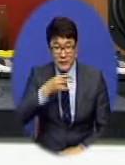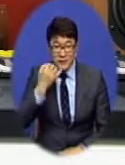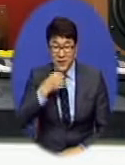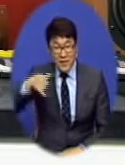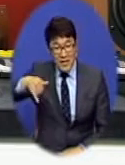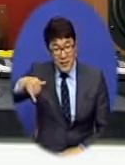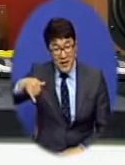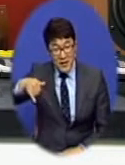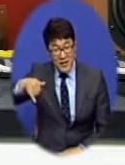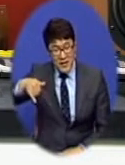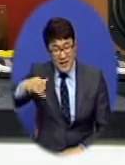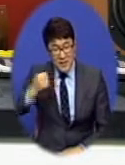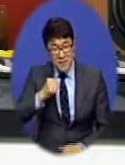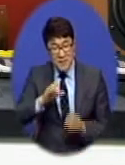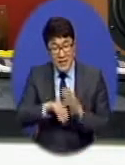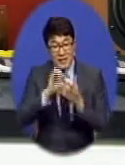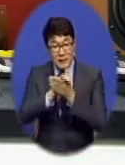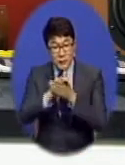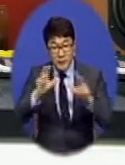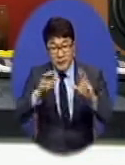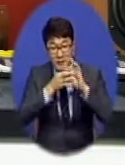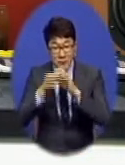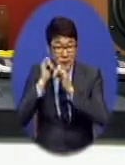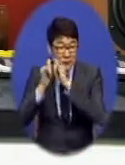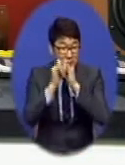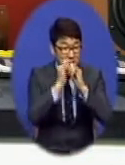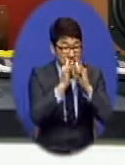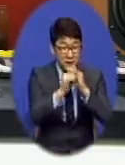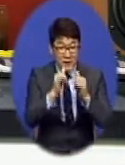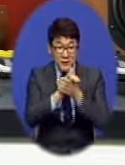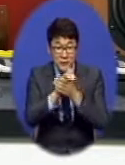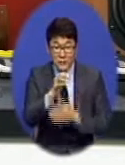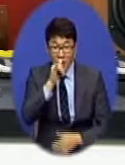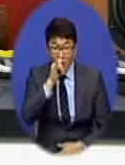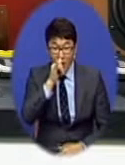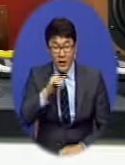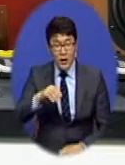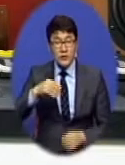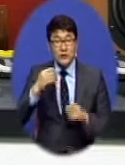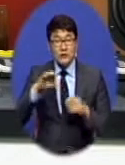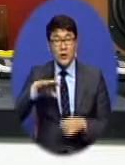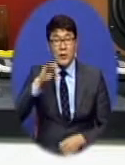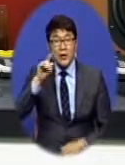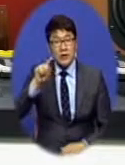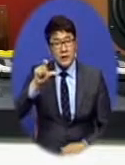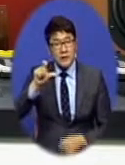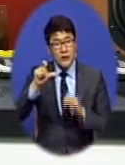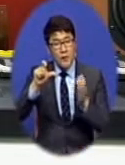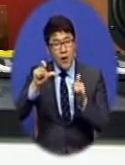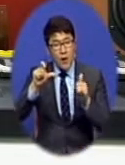싶었던 그 시절의 친구들, 혹시 지금도 연락하시는 동창분들이 계신가요? 아, 처음엔 한 15, 16명